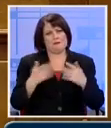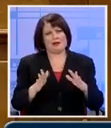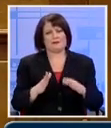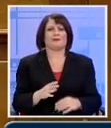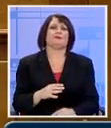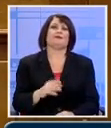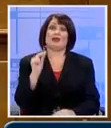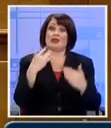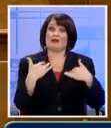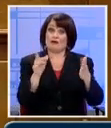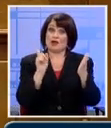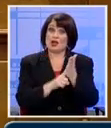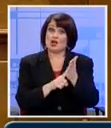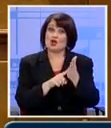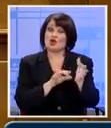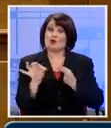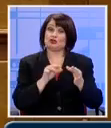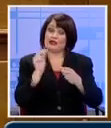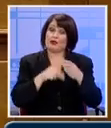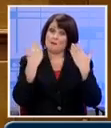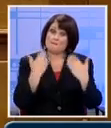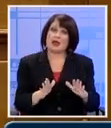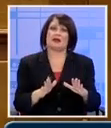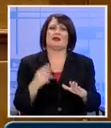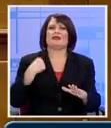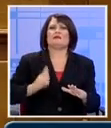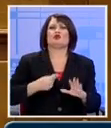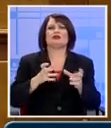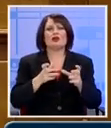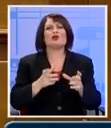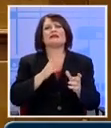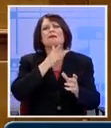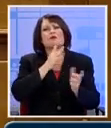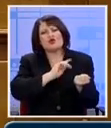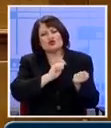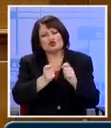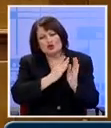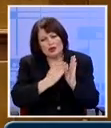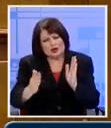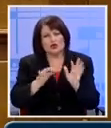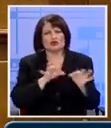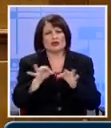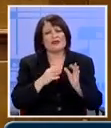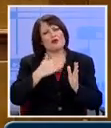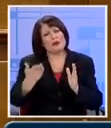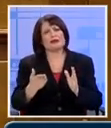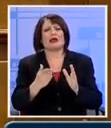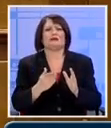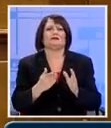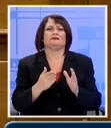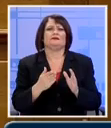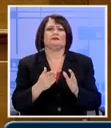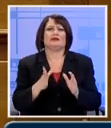Η ίδια η Βουλή έχει νομοθετήσει τη νέα δημόσια τηλεόραση και το μεταβατικό σχέδιο. Και ο λαός εκφράζει σε κάθε του ευκαιρία